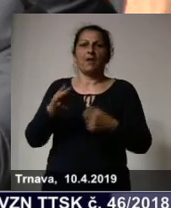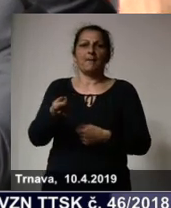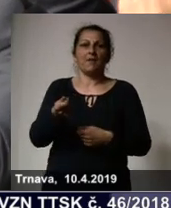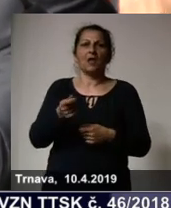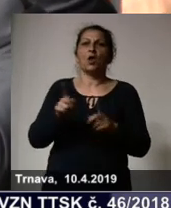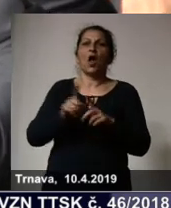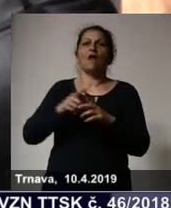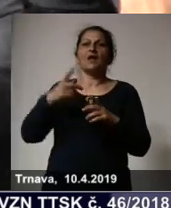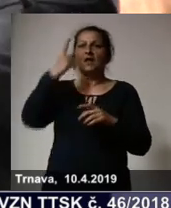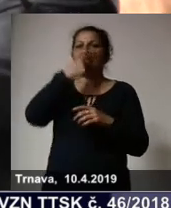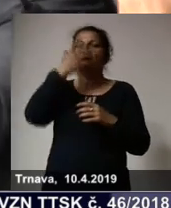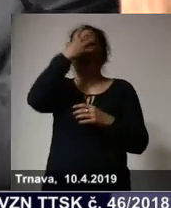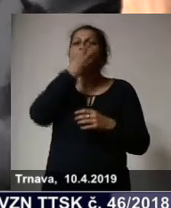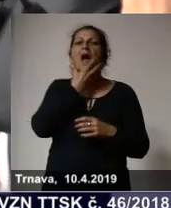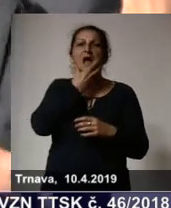to naplánovali.